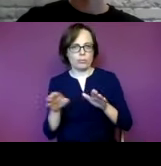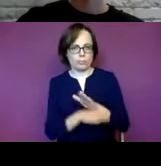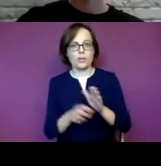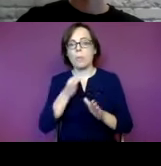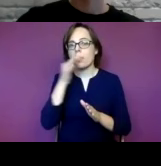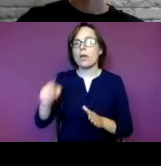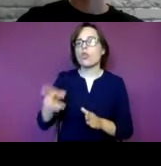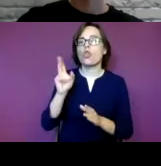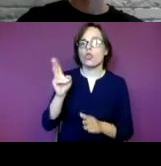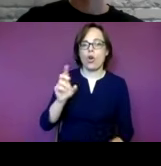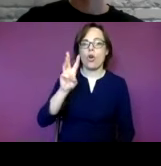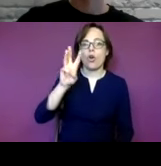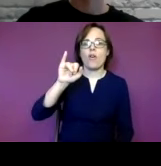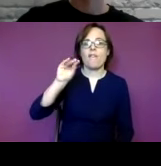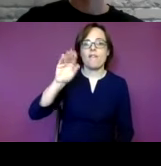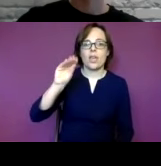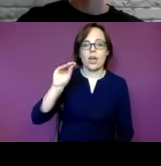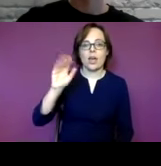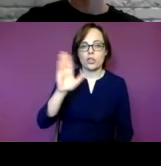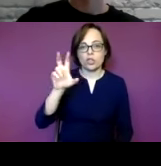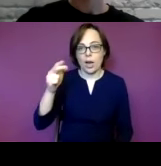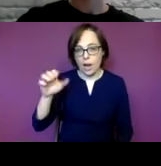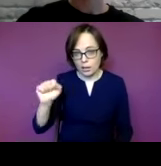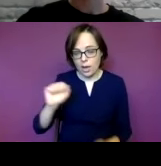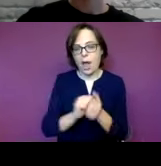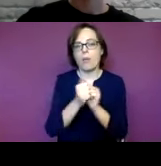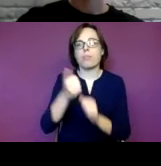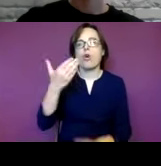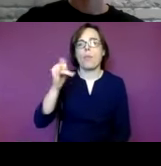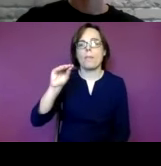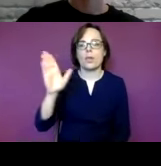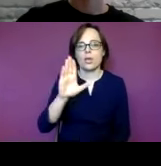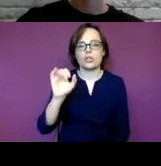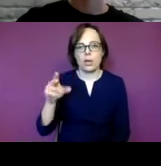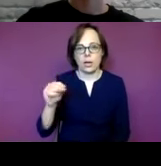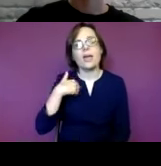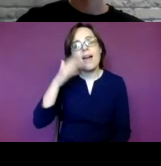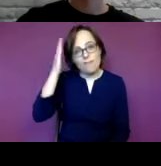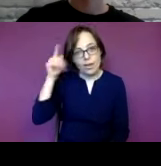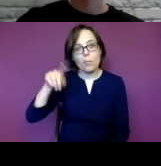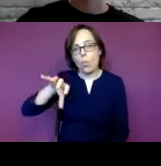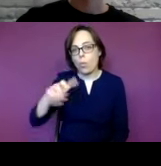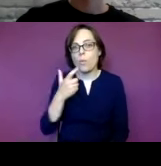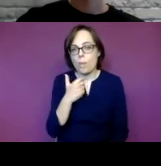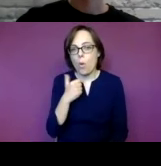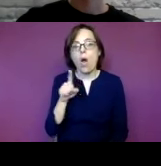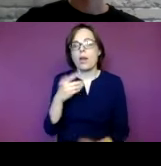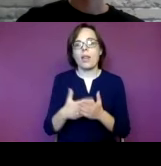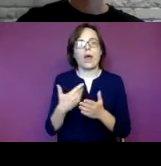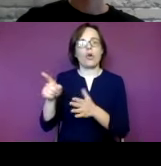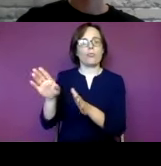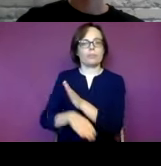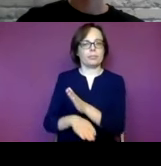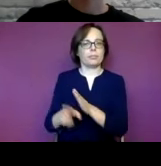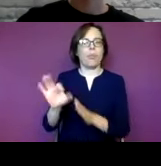Bo to jest taka grupa, która, ja zdaję sobie sprawę, że ona jest niewielka, natomiast dlaczego o niej nie rozmawiać tylko z tego powodu, że jest jakąś mniejszością, czyli